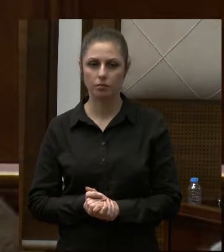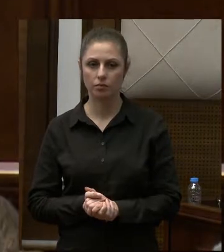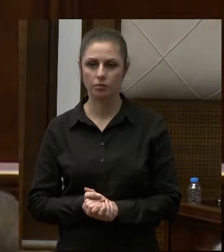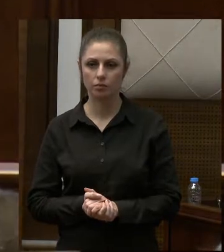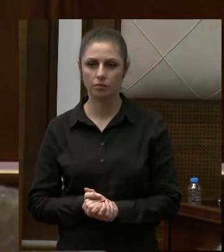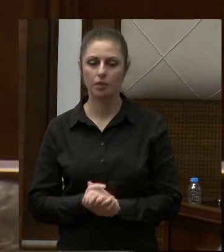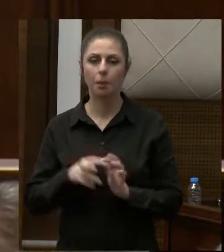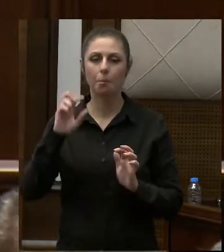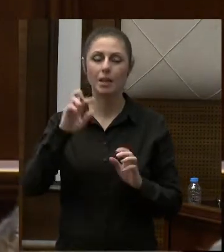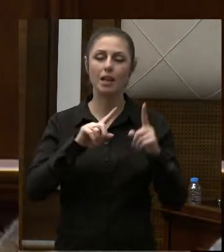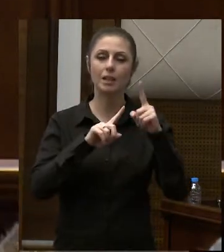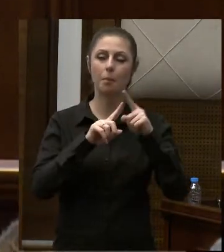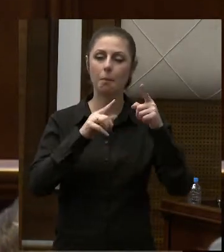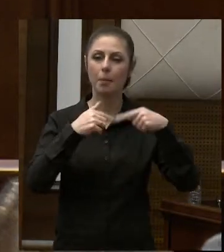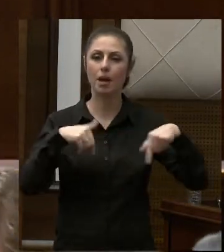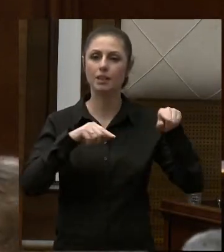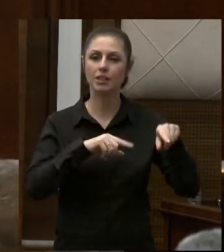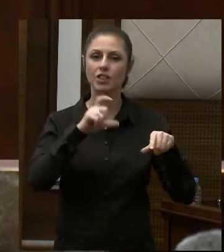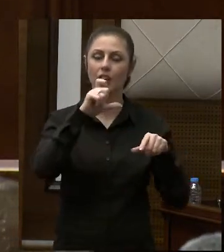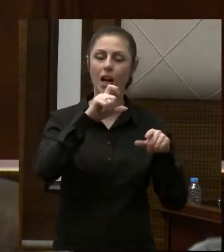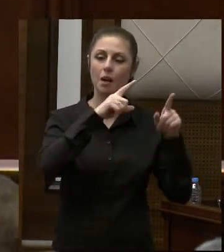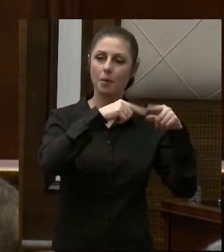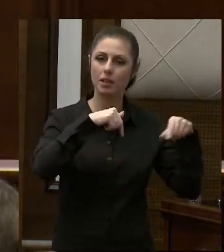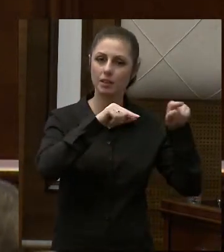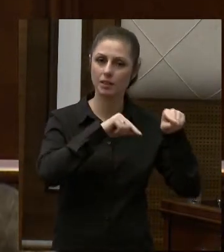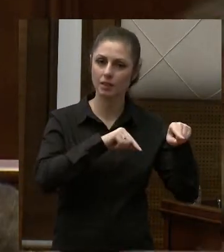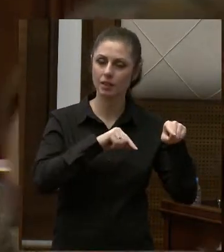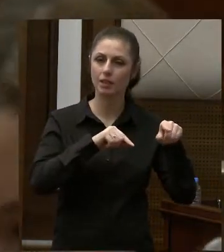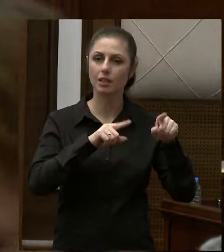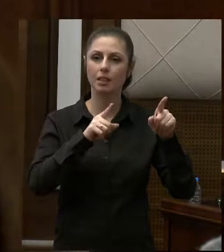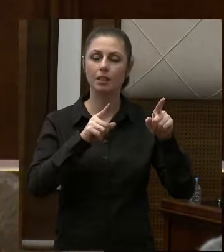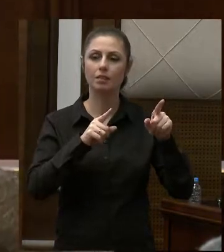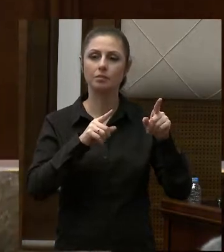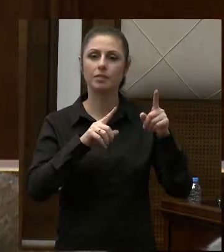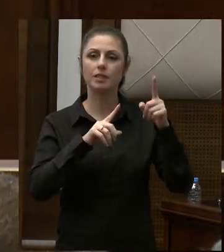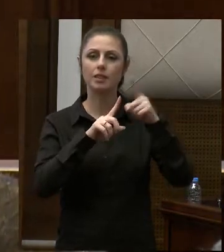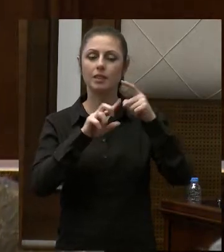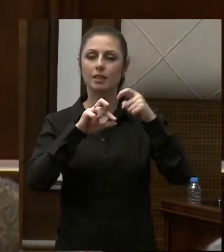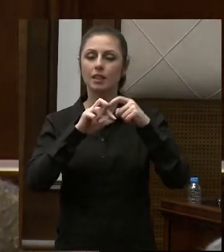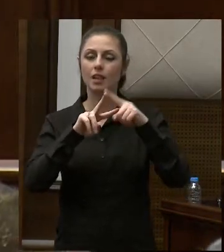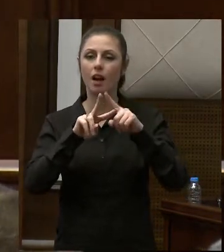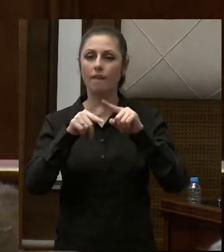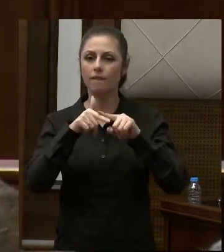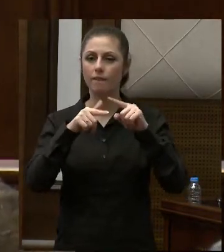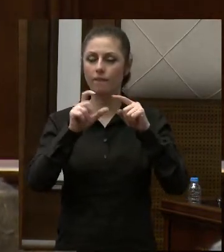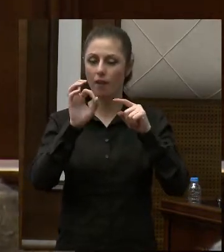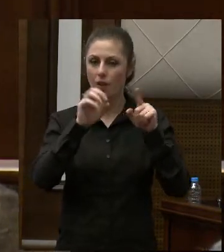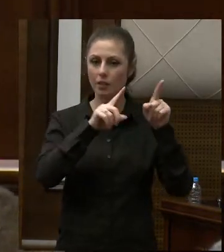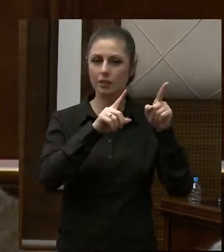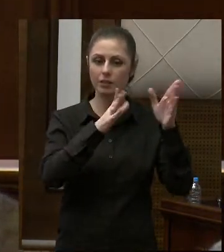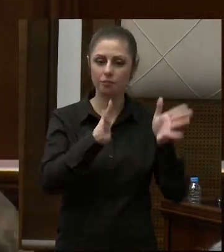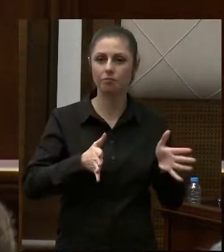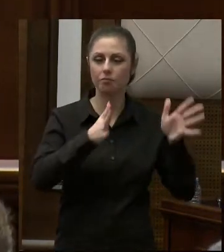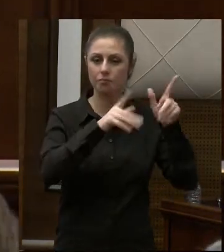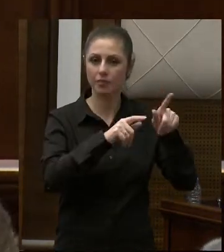Pınartepe Mahallesi'nde ve Celaliye Mahallesi'ndeki trafo yerlerinin tahsisiyle ilgili irtifak hakkı kurulması